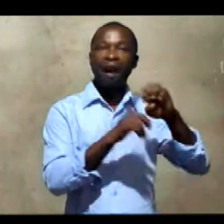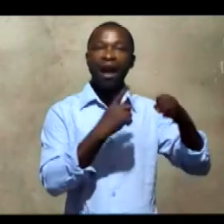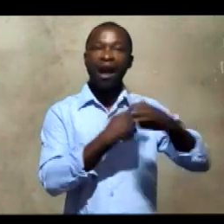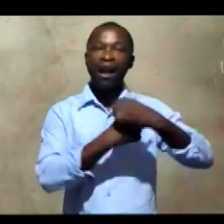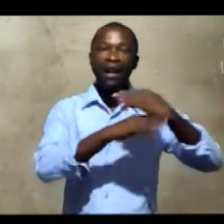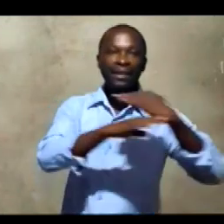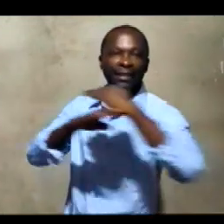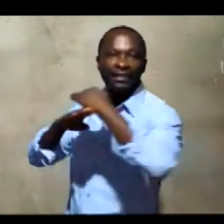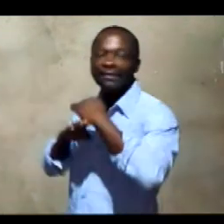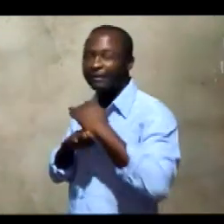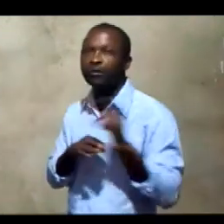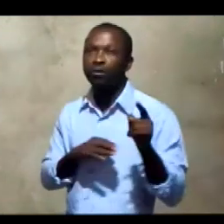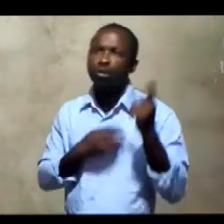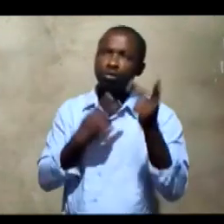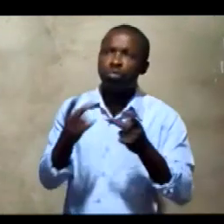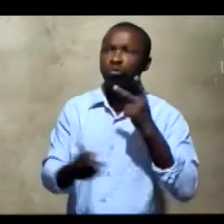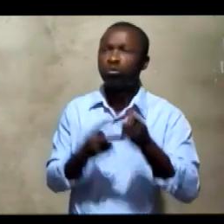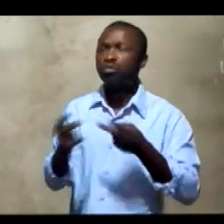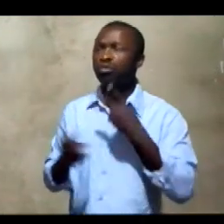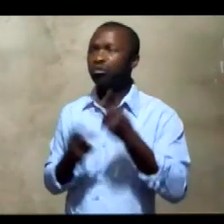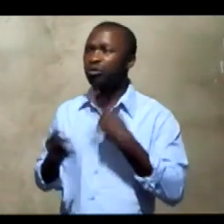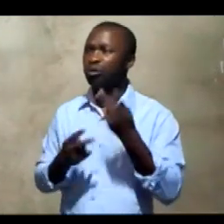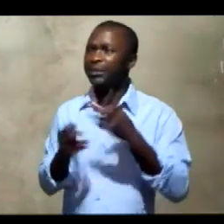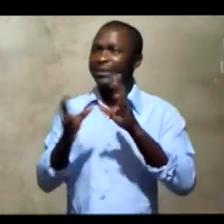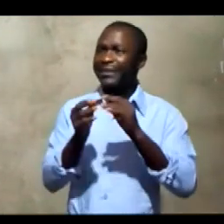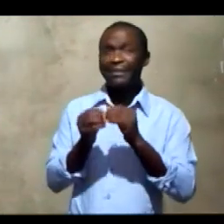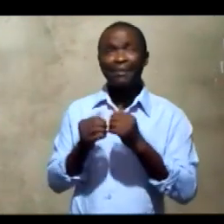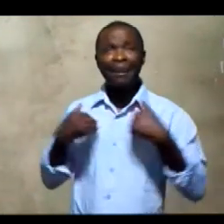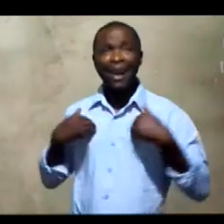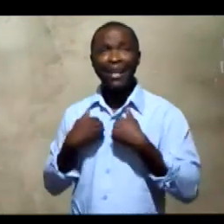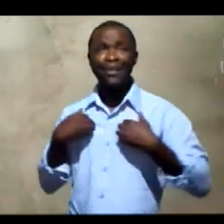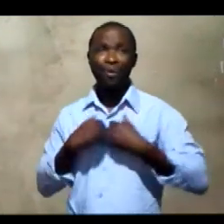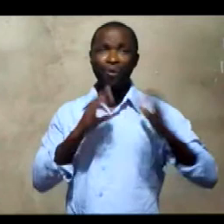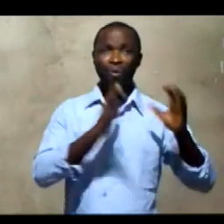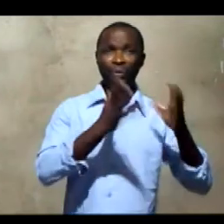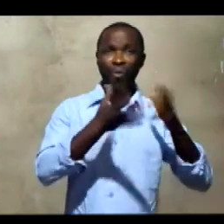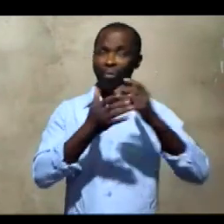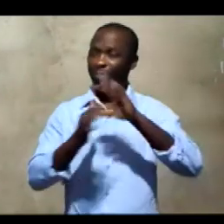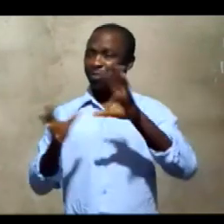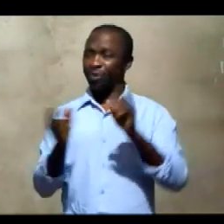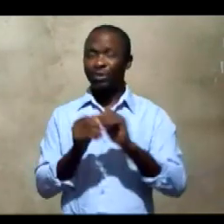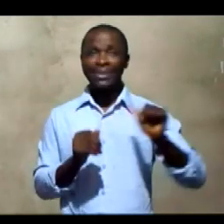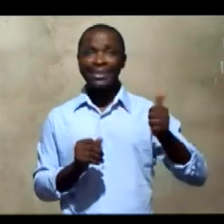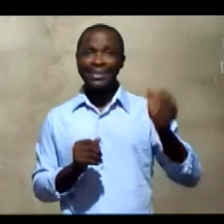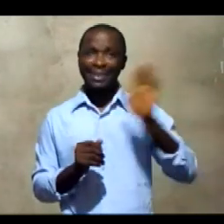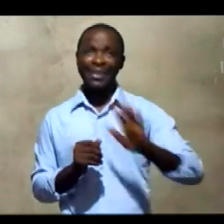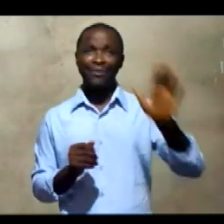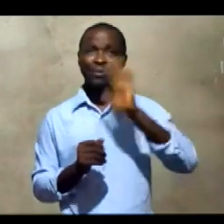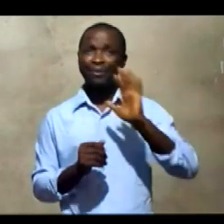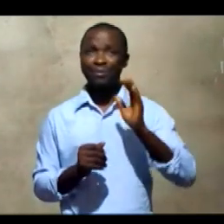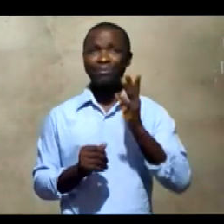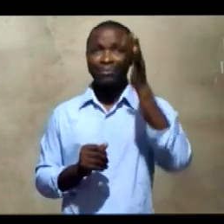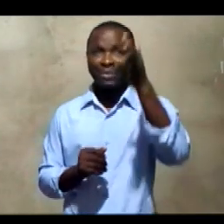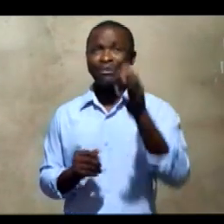la faune africaine, mais des dizaines d'espèces sont en danger critique d'extinction en Afrique. Tortues d'eau douce ou d'eau de